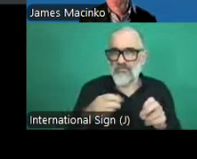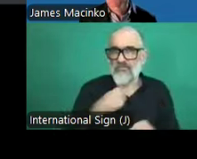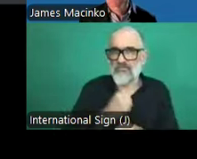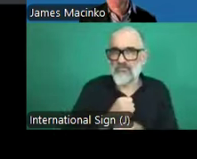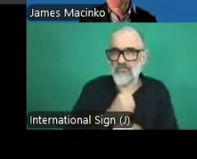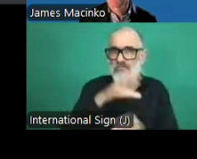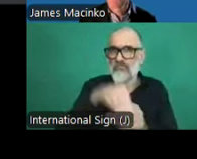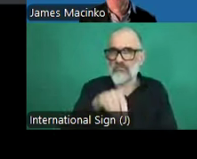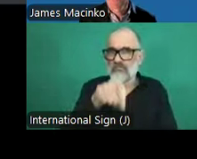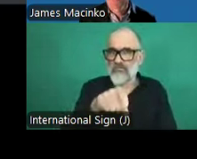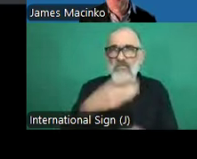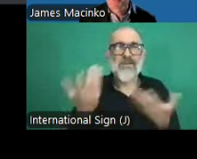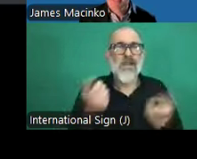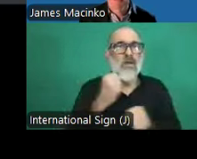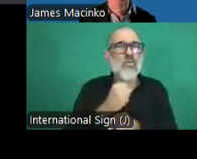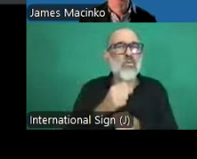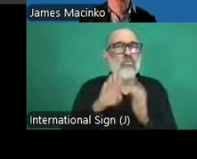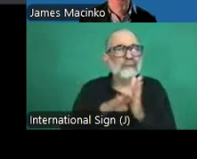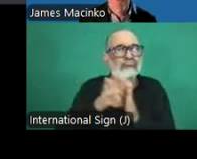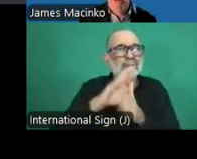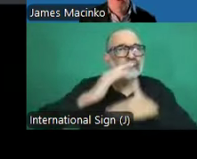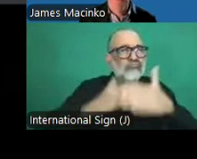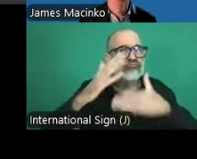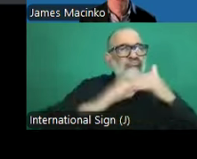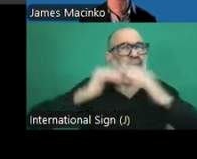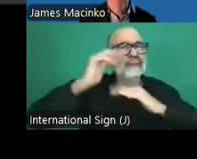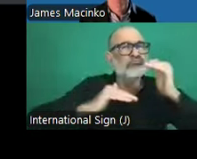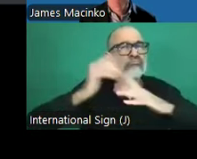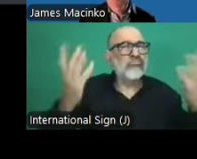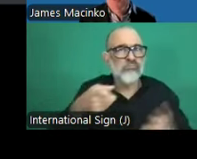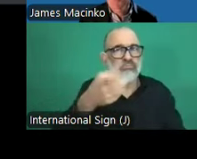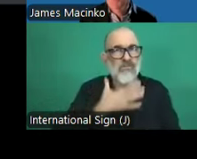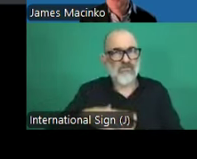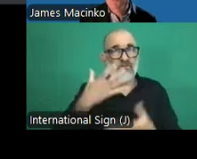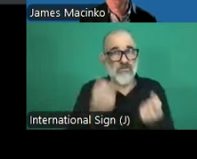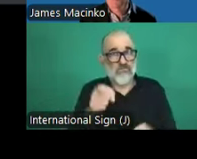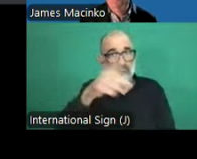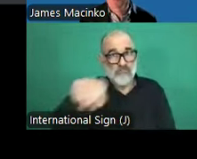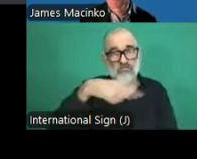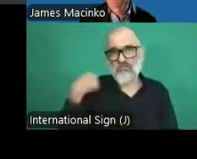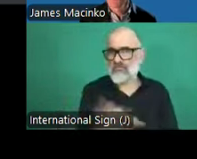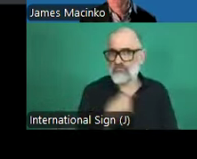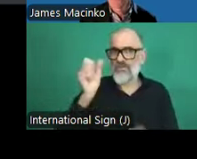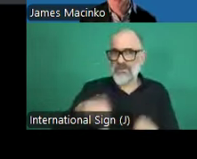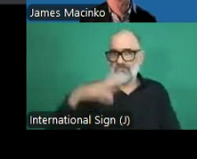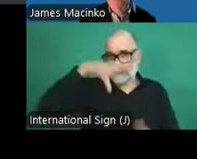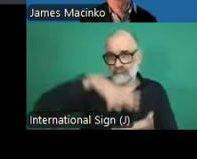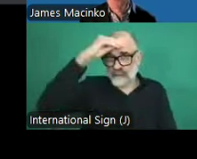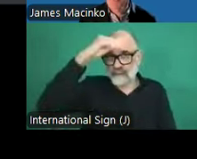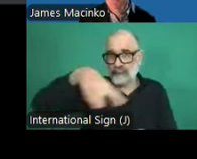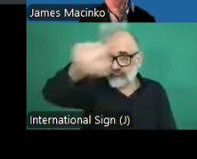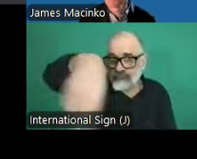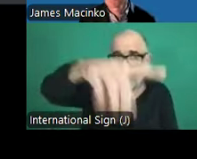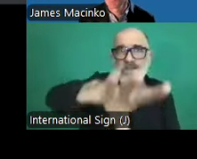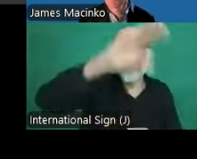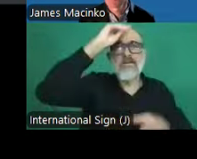Je voudrais parler aussi un peu des façons dont on peut aller au-delà de de cet effort pour pouvoir vraiment